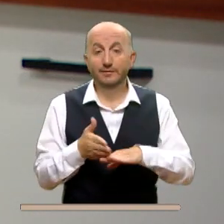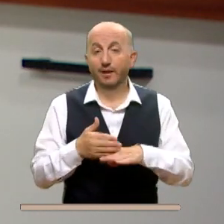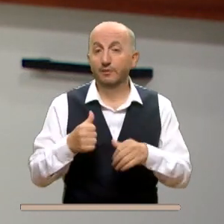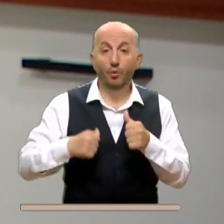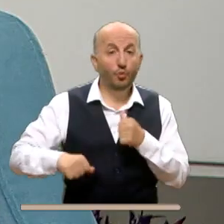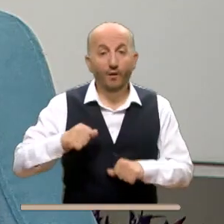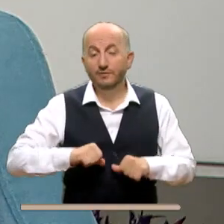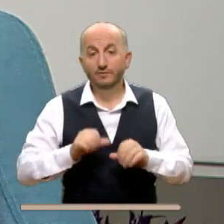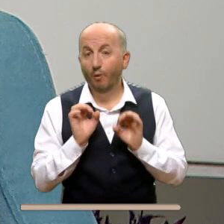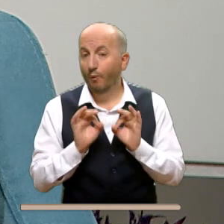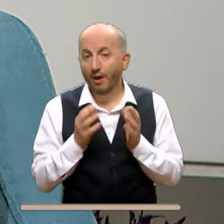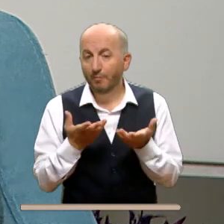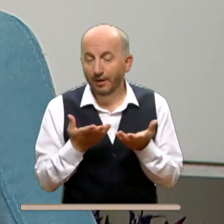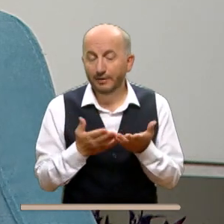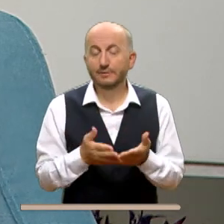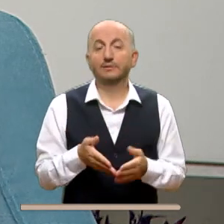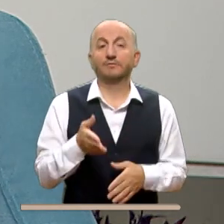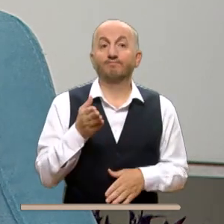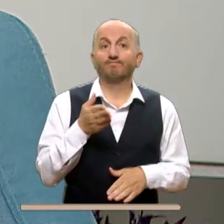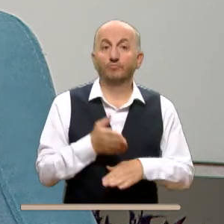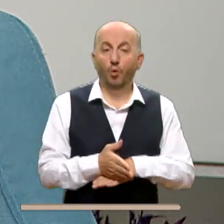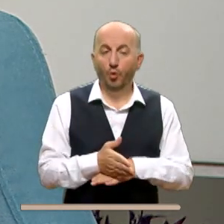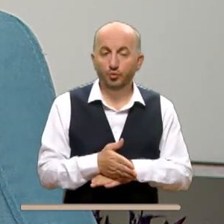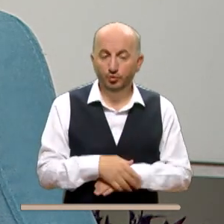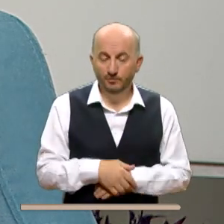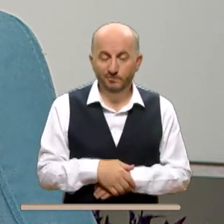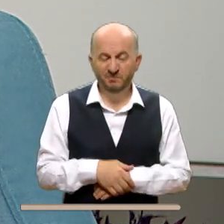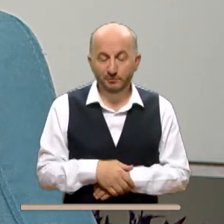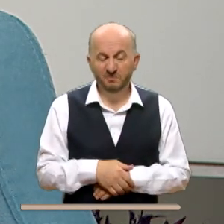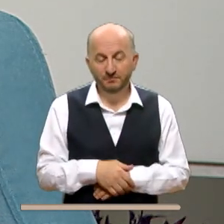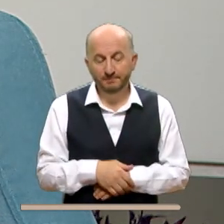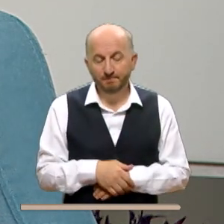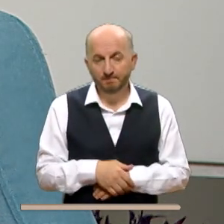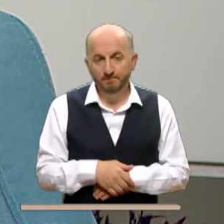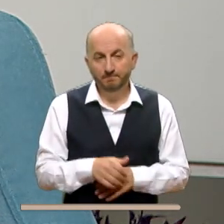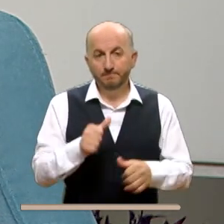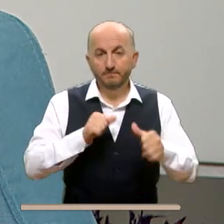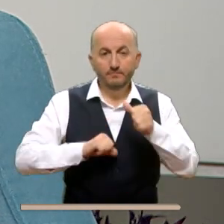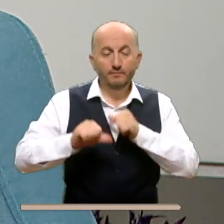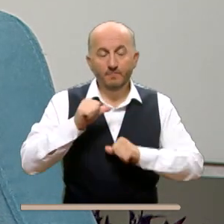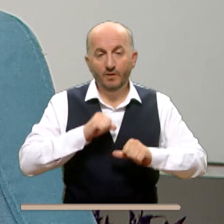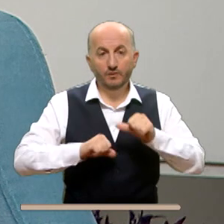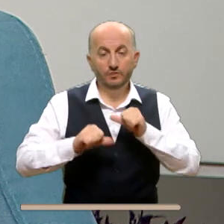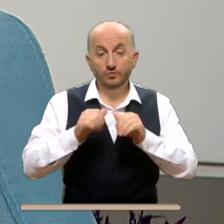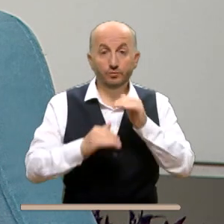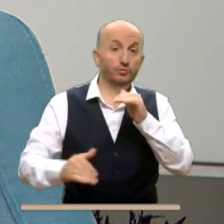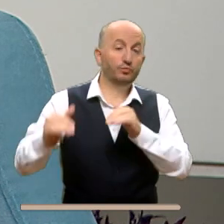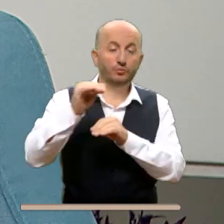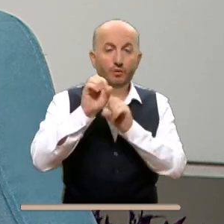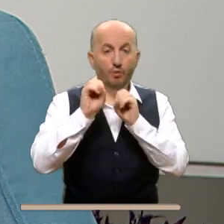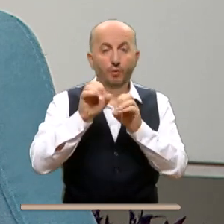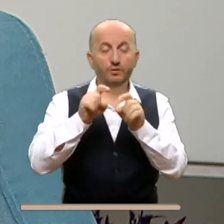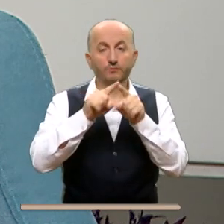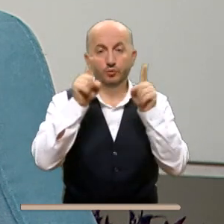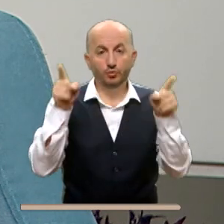kadar önemli? Şimdi doğrusu üniversiteler yüksek öğretim kurumları